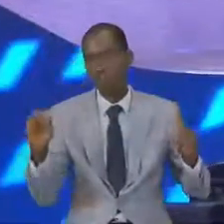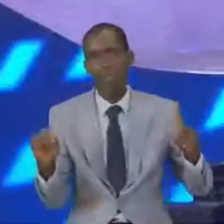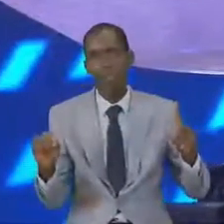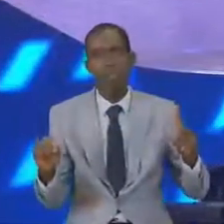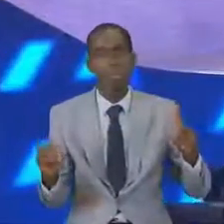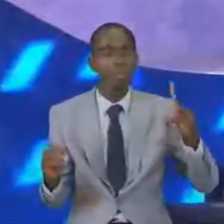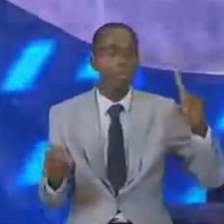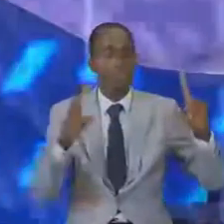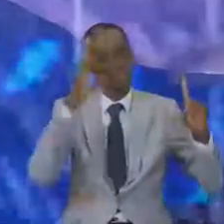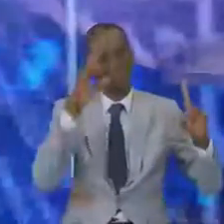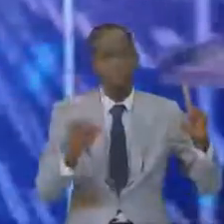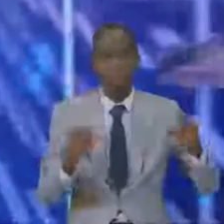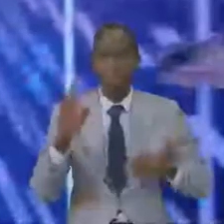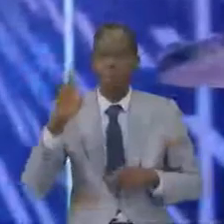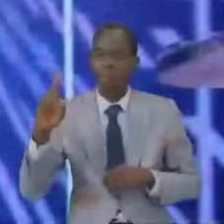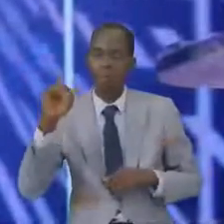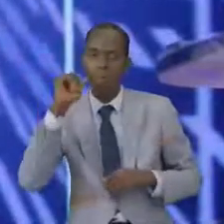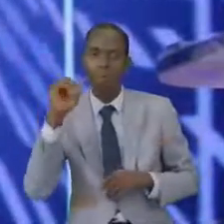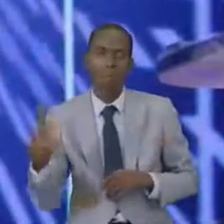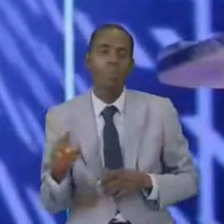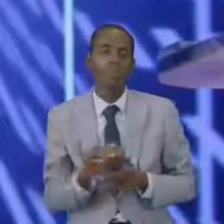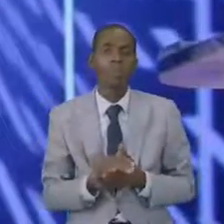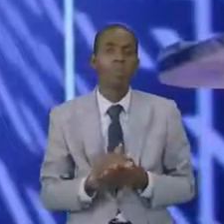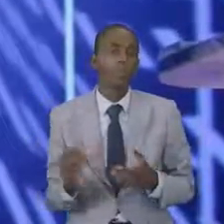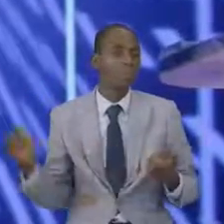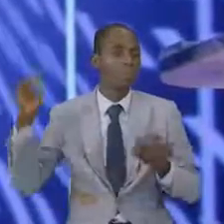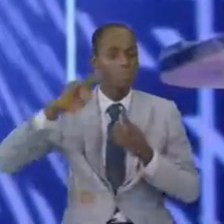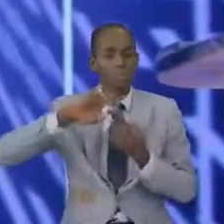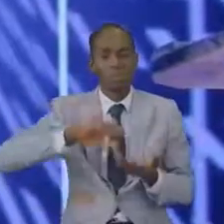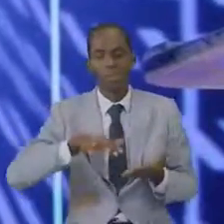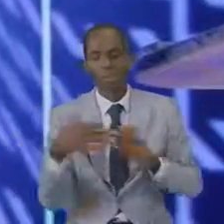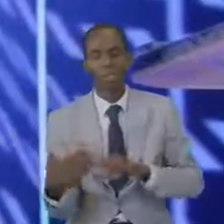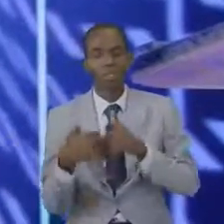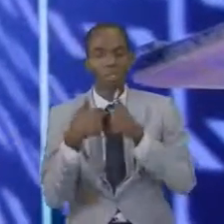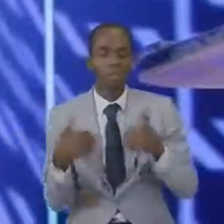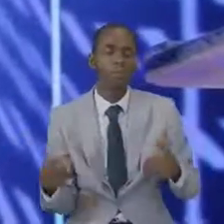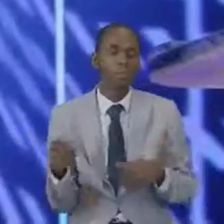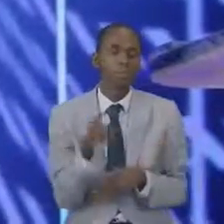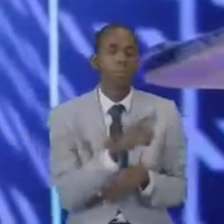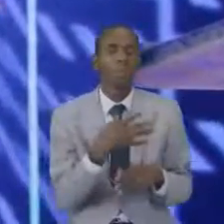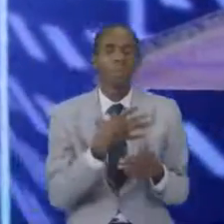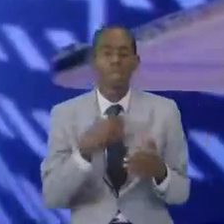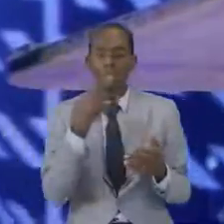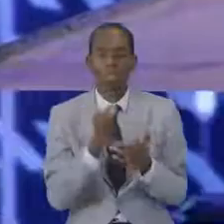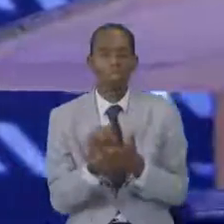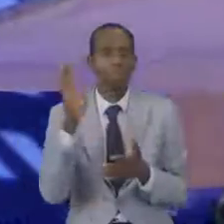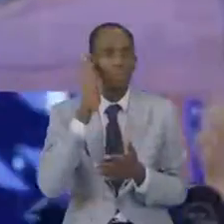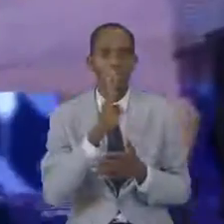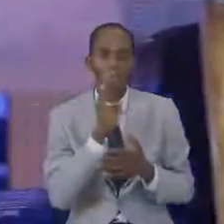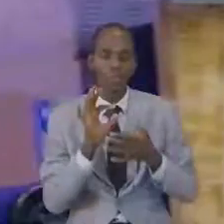on a dit un homme et une femme et les deux deviendront une seule chèvre et